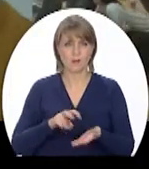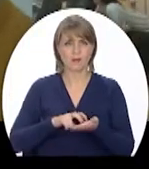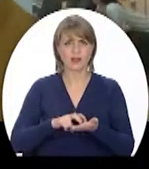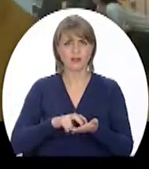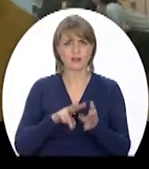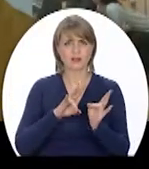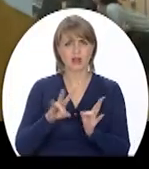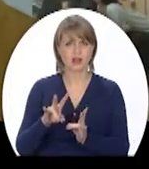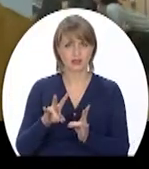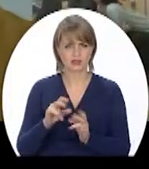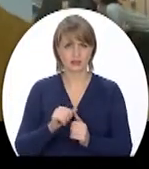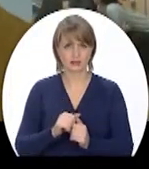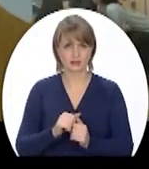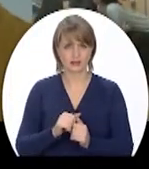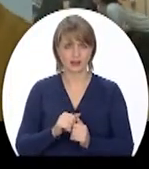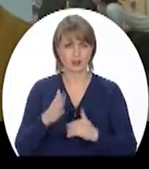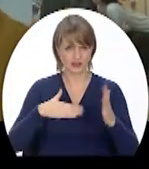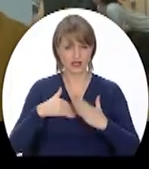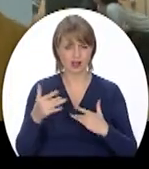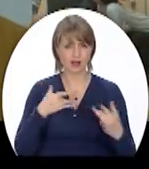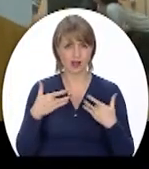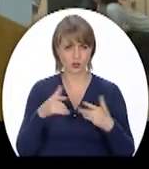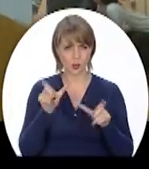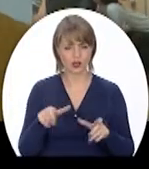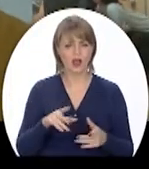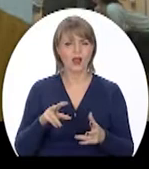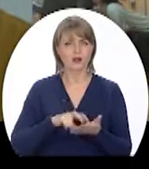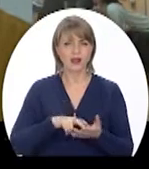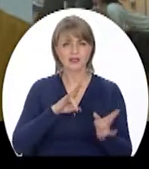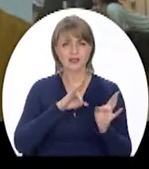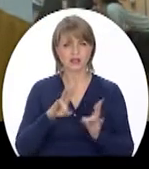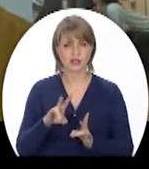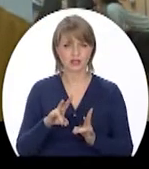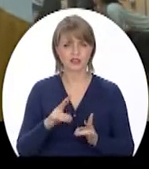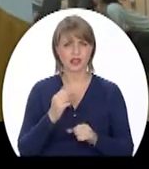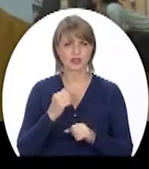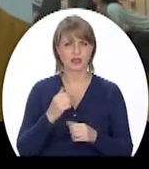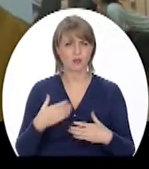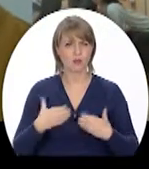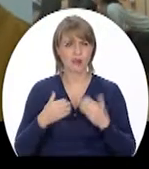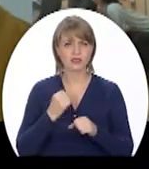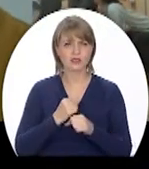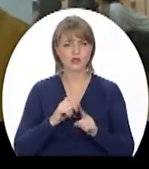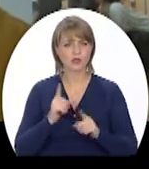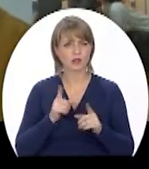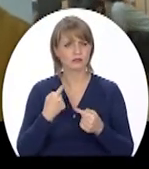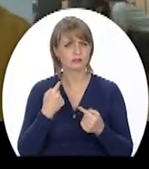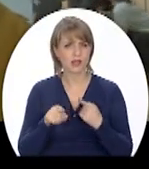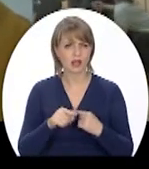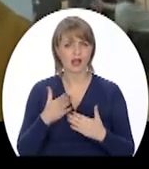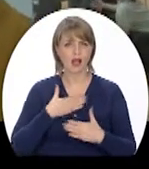боятся навредить. Я имею в виду актеров этюда, профессиональных актеров. Они боятся навредить и боятся сделать что-то не так.